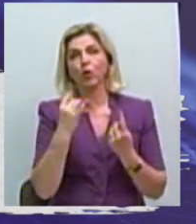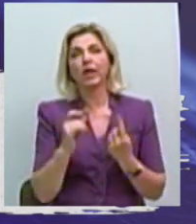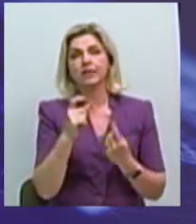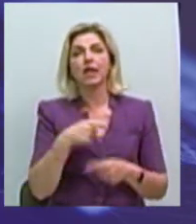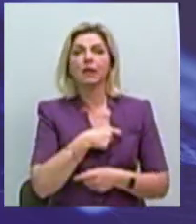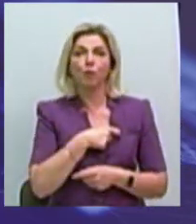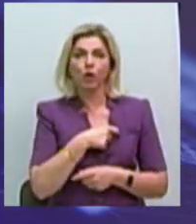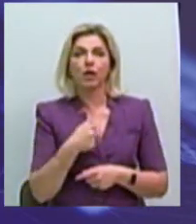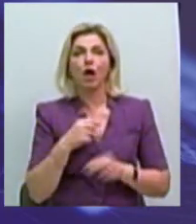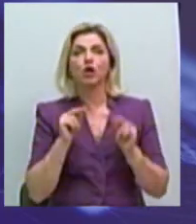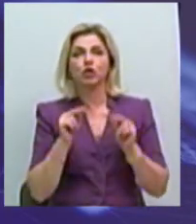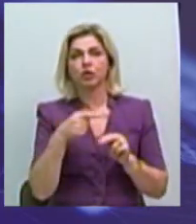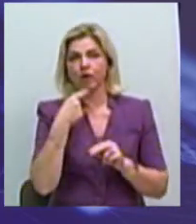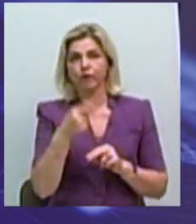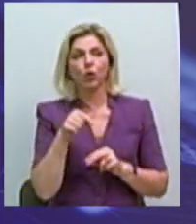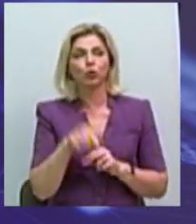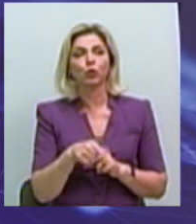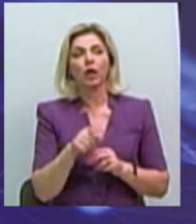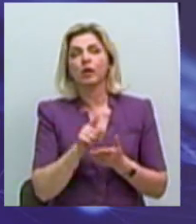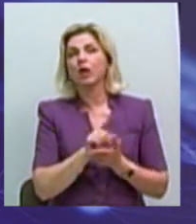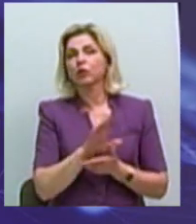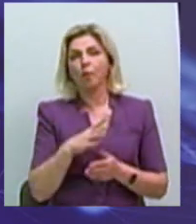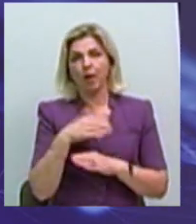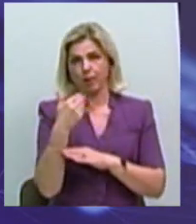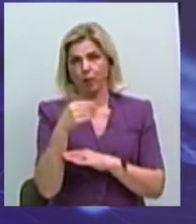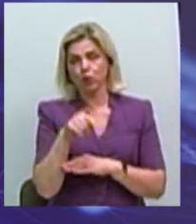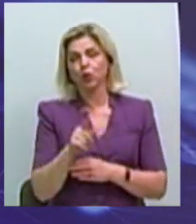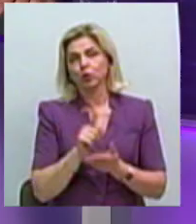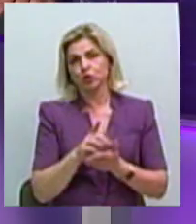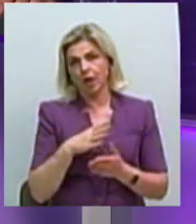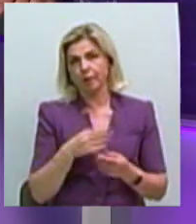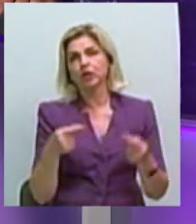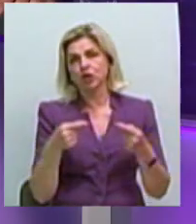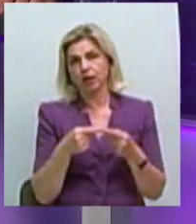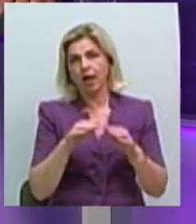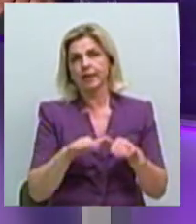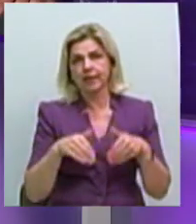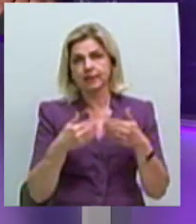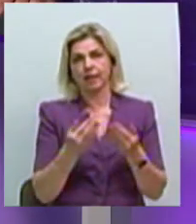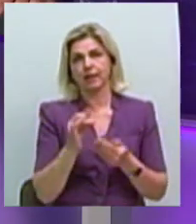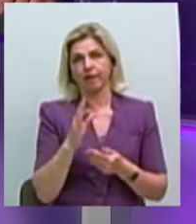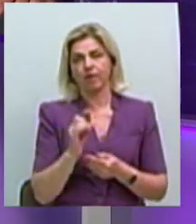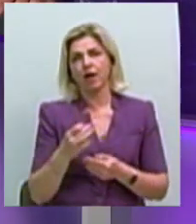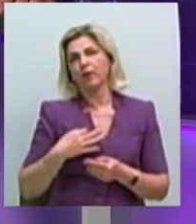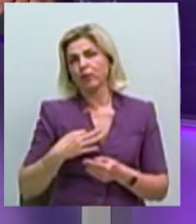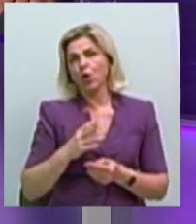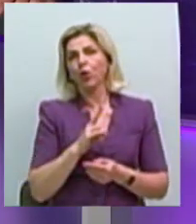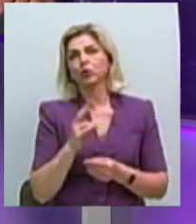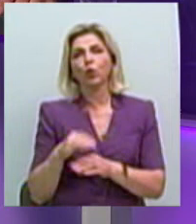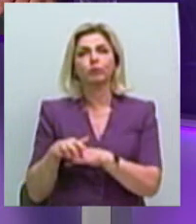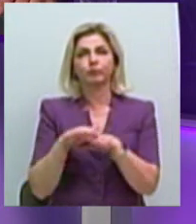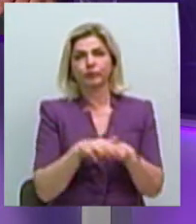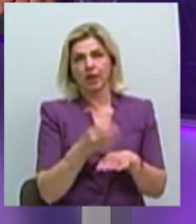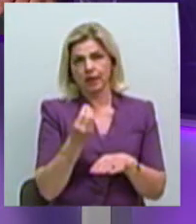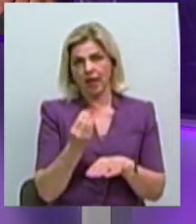але я вам чесно скажу, тут не має бути прапорів, тут має бути чітка ініціатива. Він будує, мені без різниці, хто заведе гроші в Баштанщину